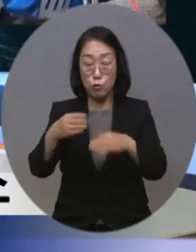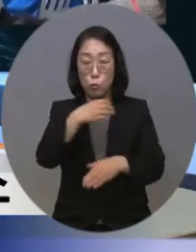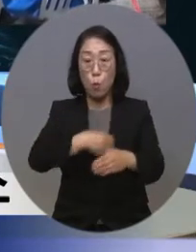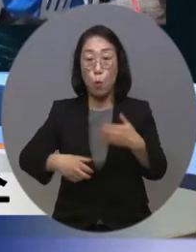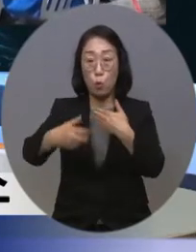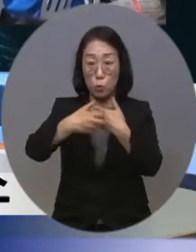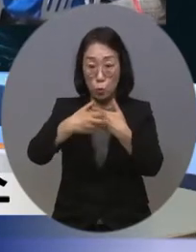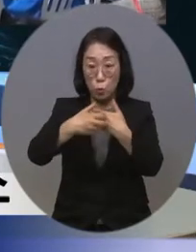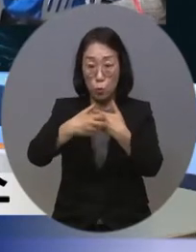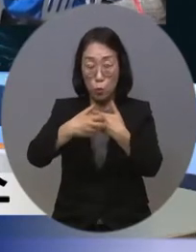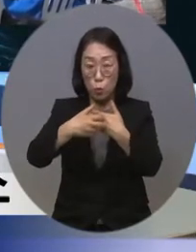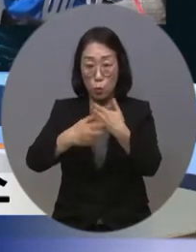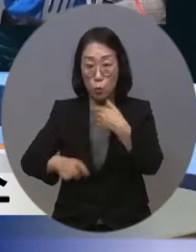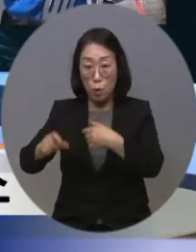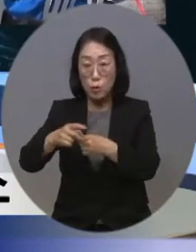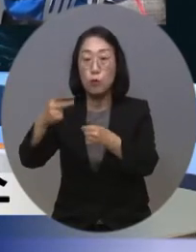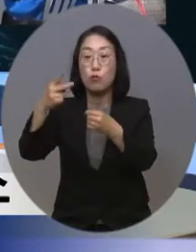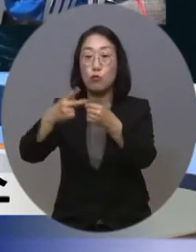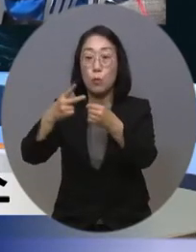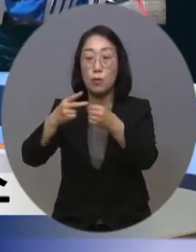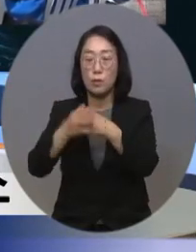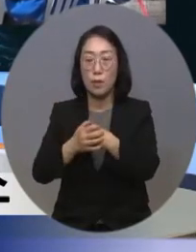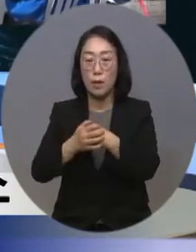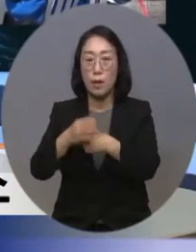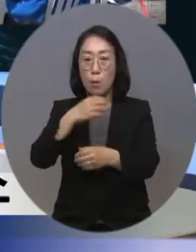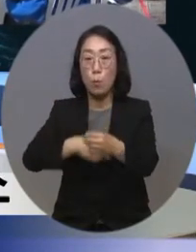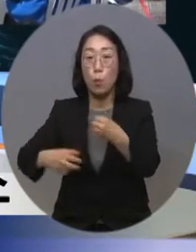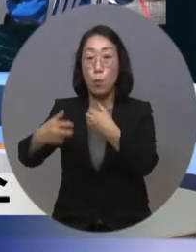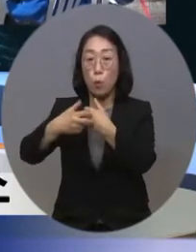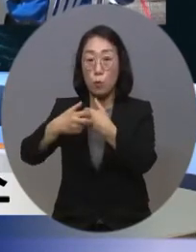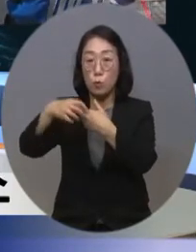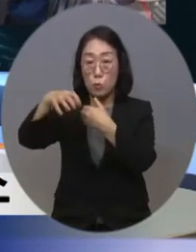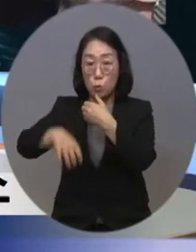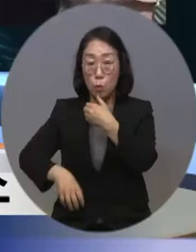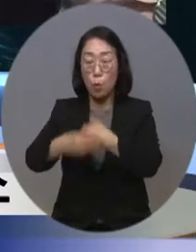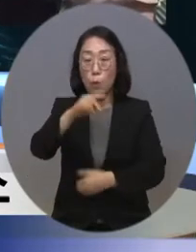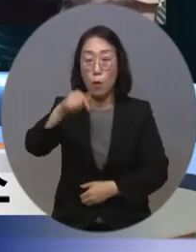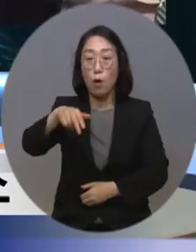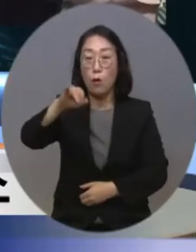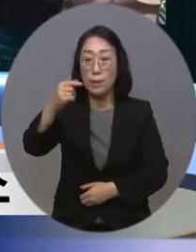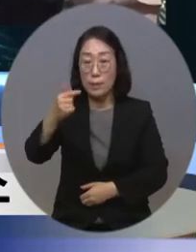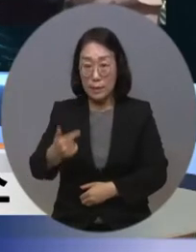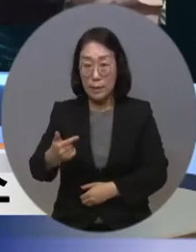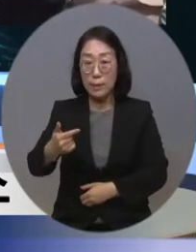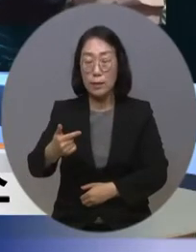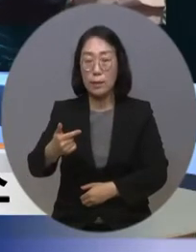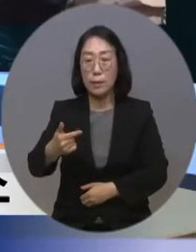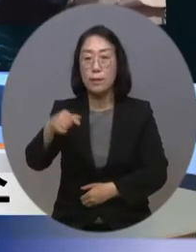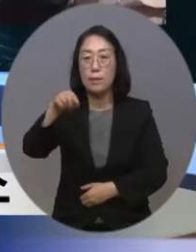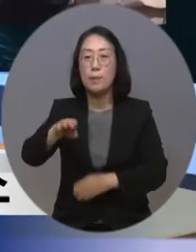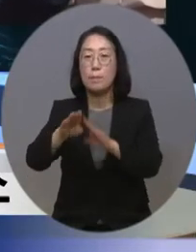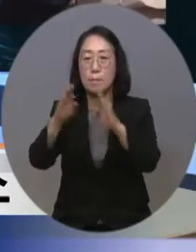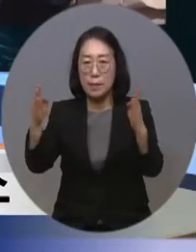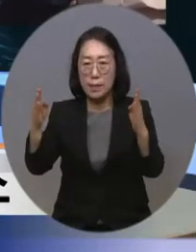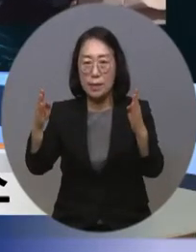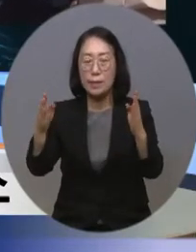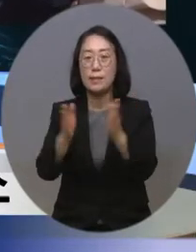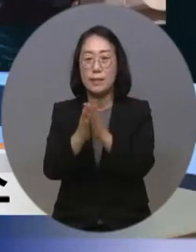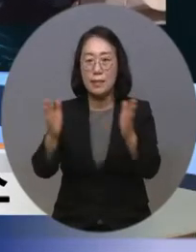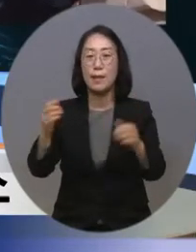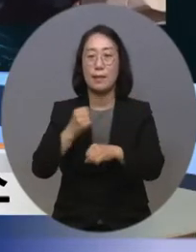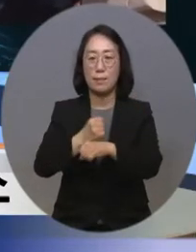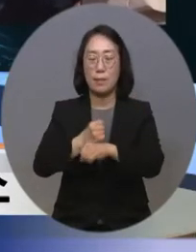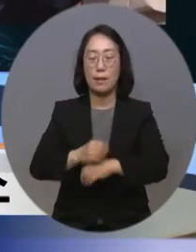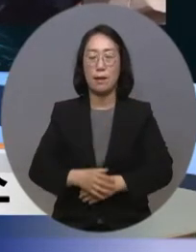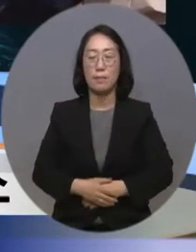두 번째 공공보건의료서비스 거점 역할을 할 덕진보건소가 문을 열었습니다. 보도에 장유진